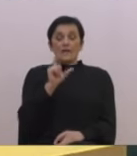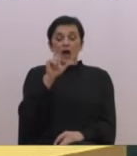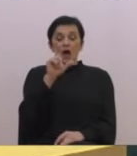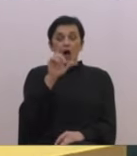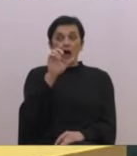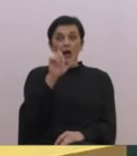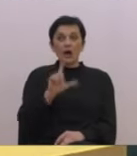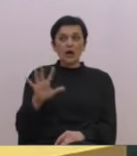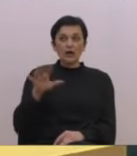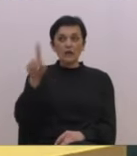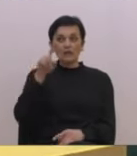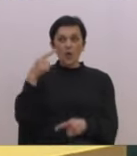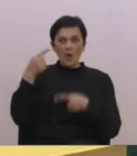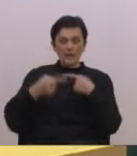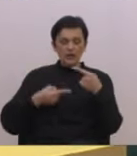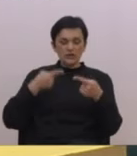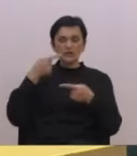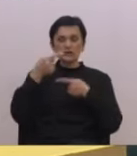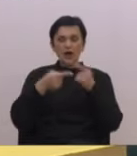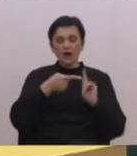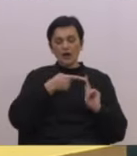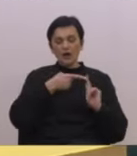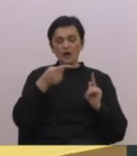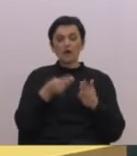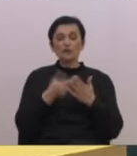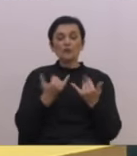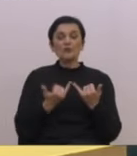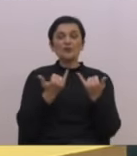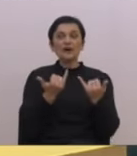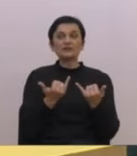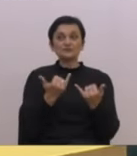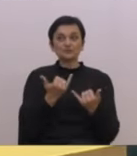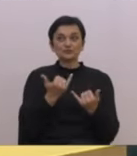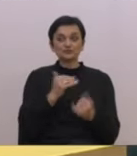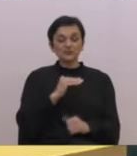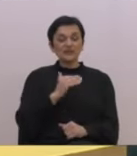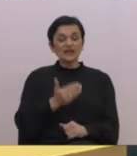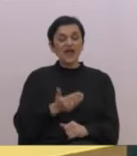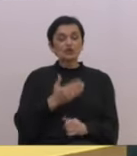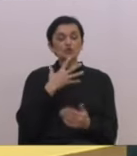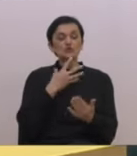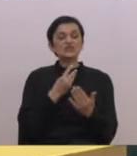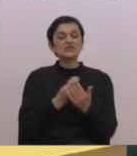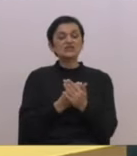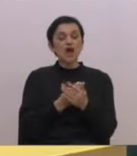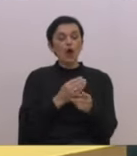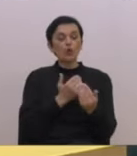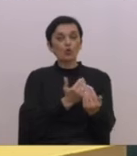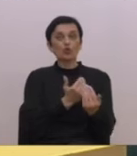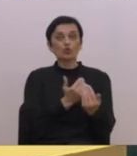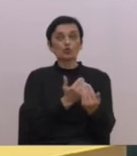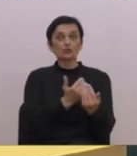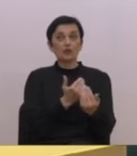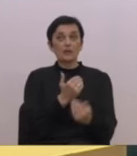ევროპაში საუკუნეების განმავლობაში პატივს სცემდნენ კერძო საკუთრებას. და ამავე დროს